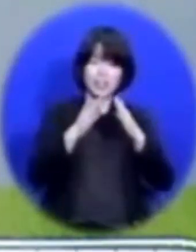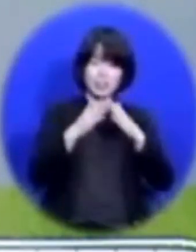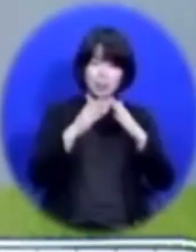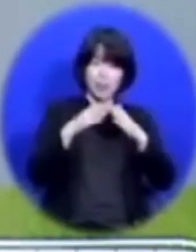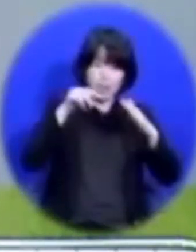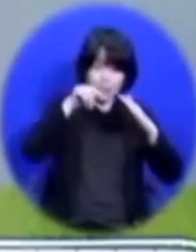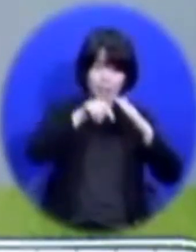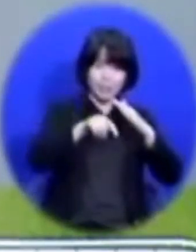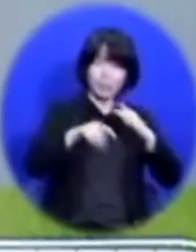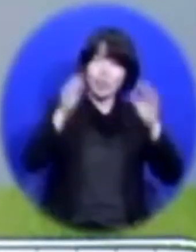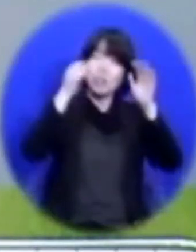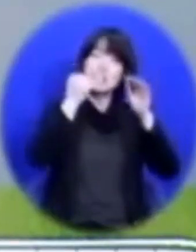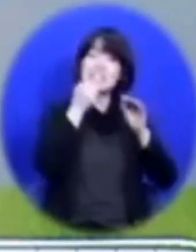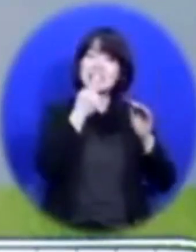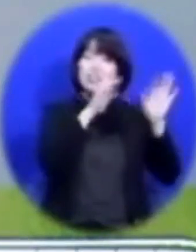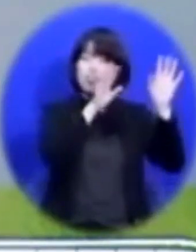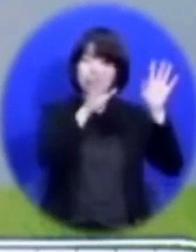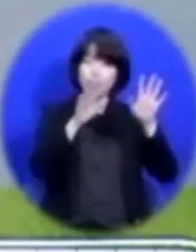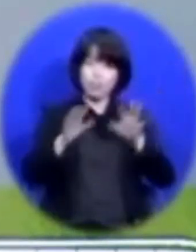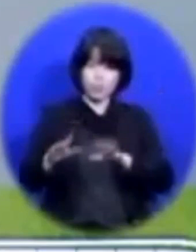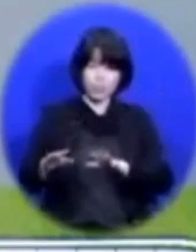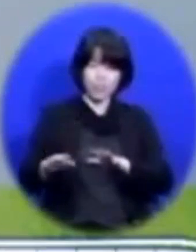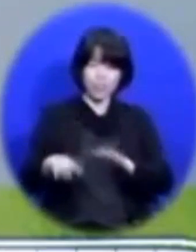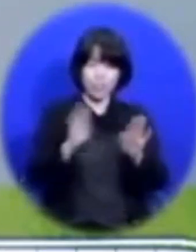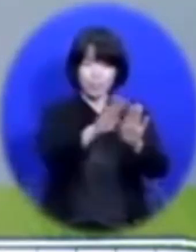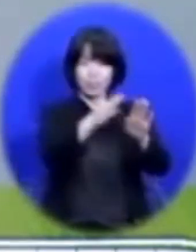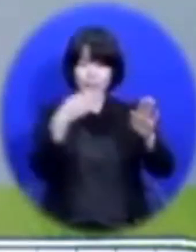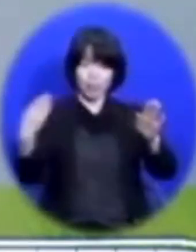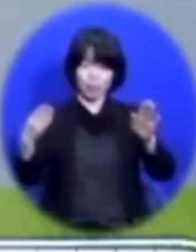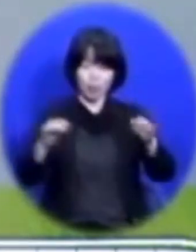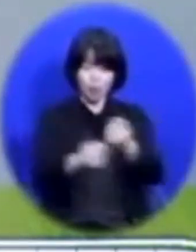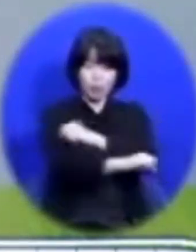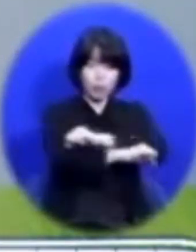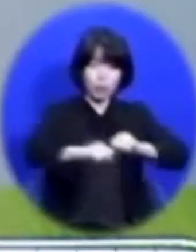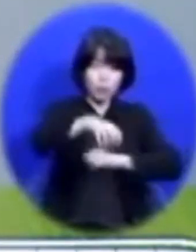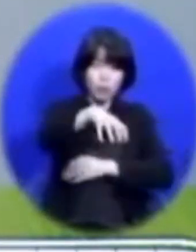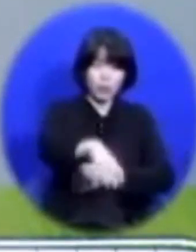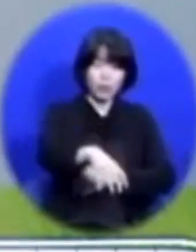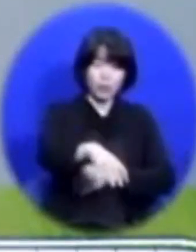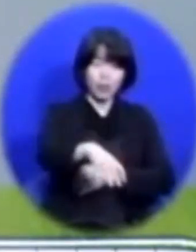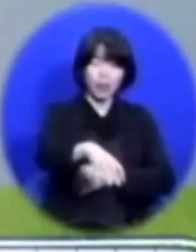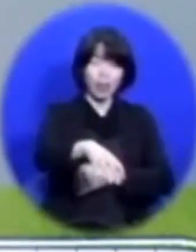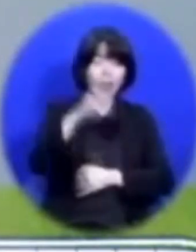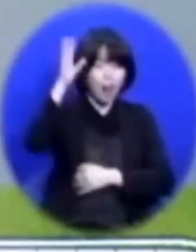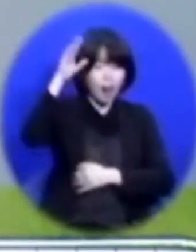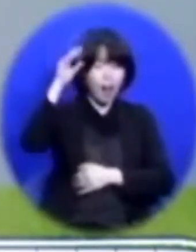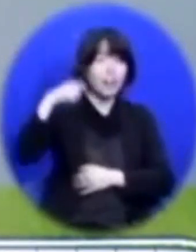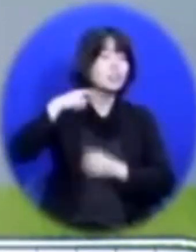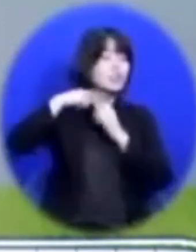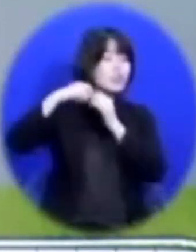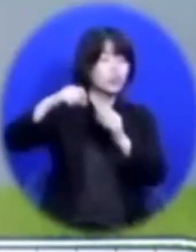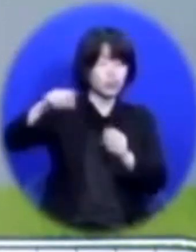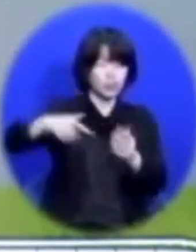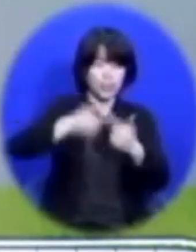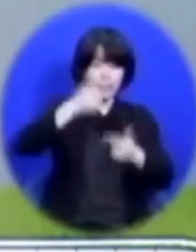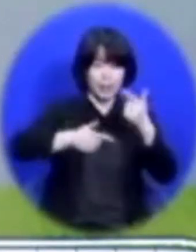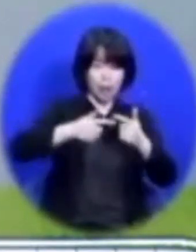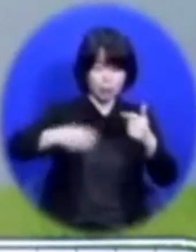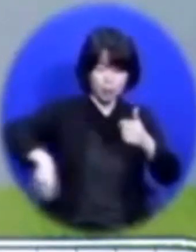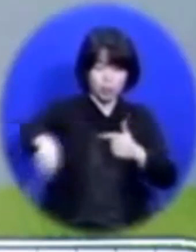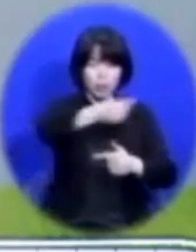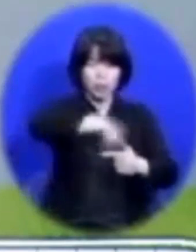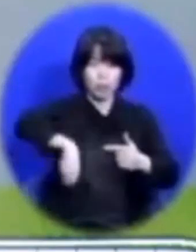있었다.그녀는 앞문을열고안으로들어갔는데, 마당에강아지한마리가묶여있는것을보았다.강아지한마리가